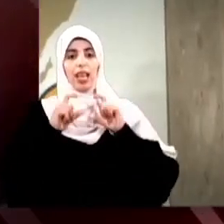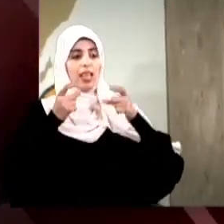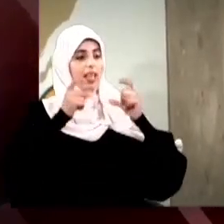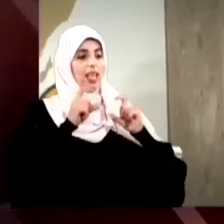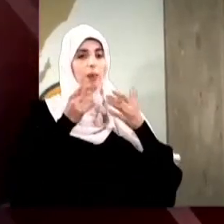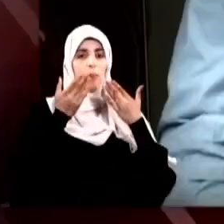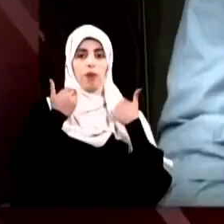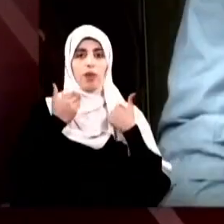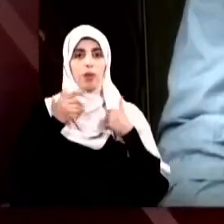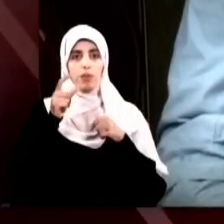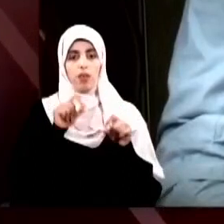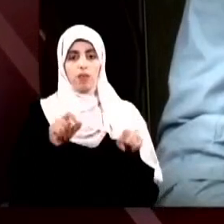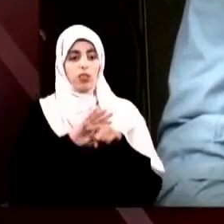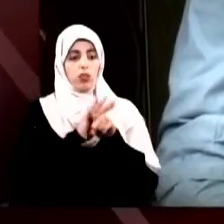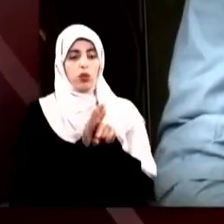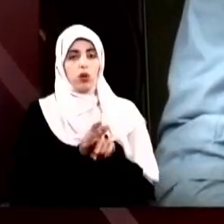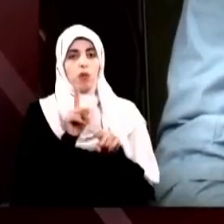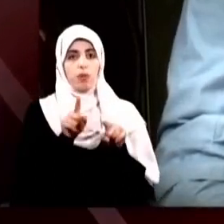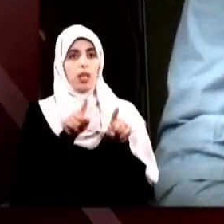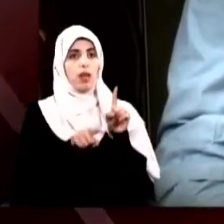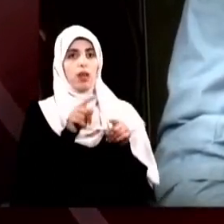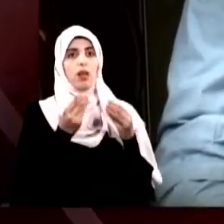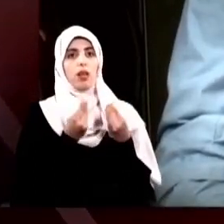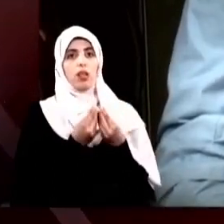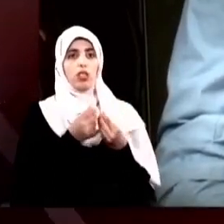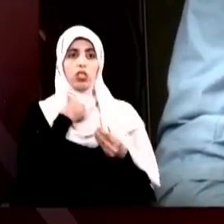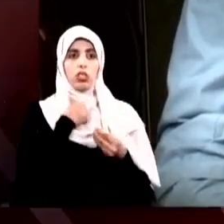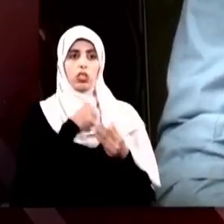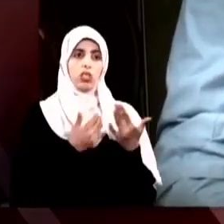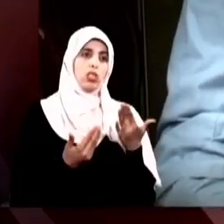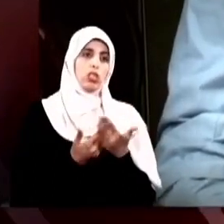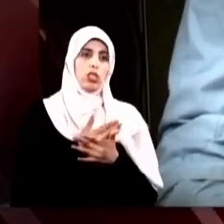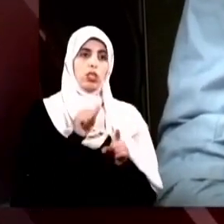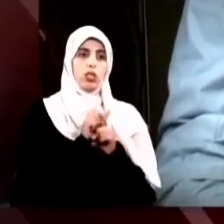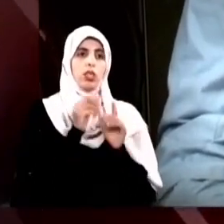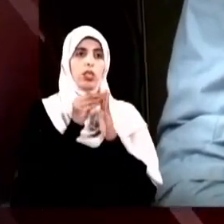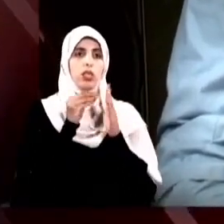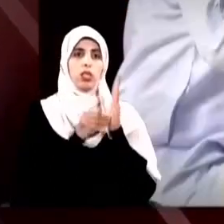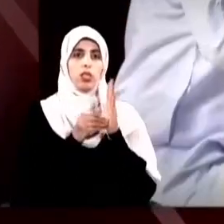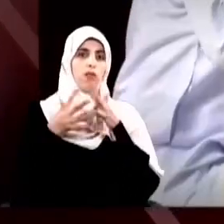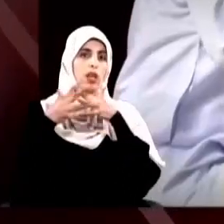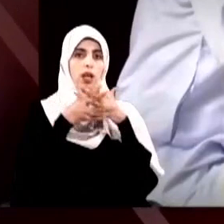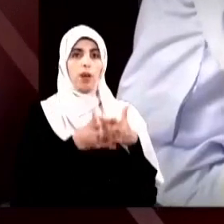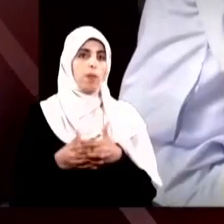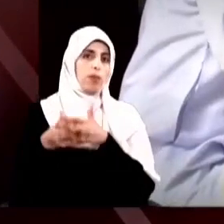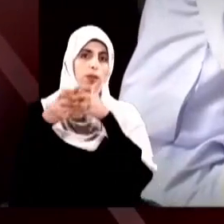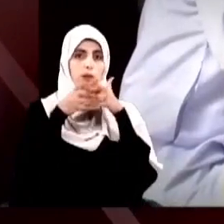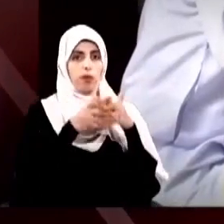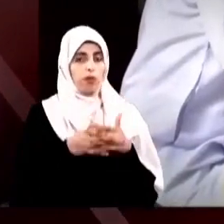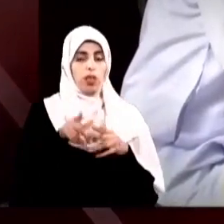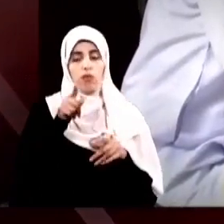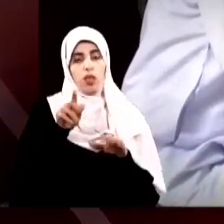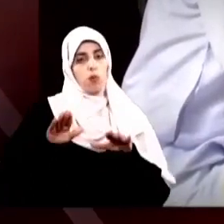أدلة أنه عندنا السلالات الأخرى هي فقط السلالة المسجلة في المملكة المتحدة اللي هي